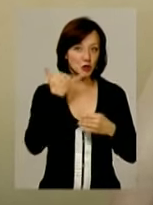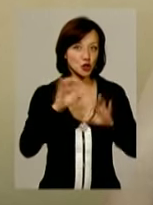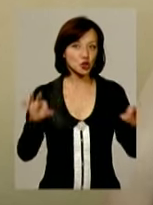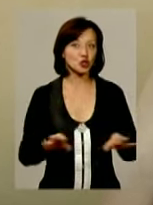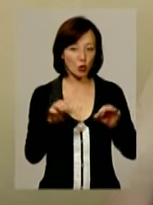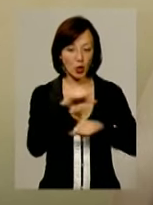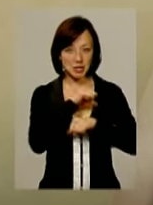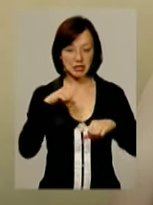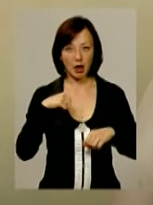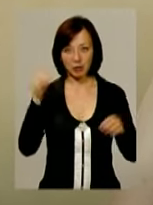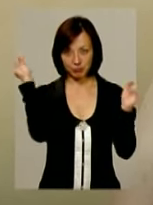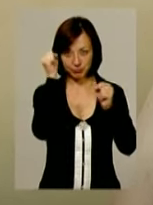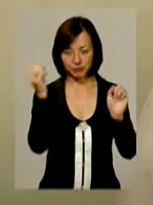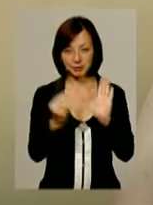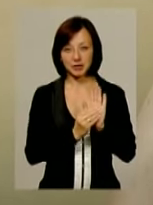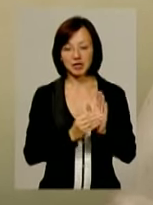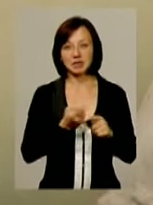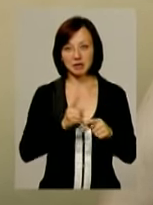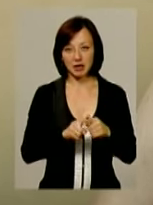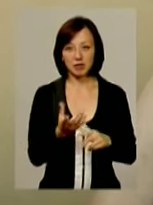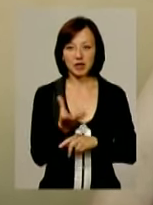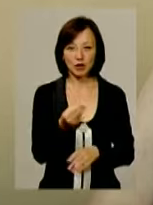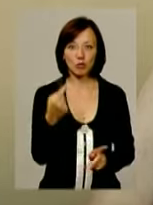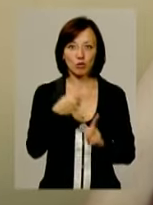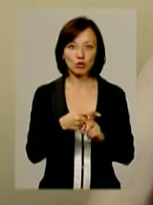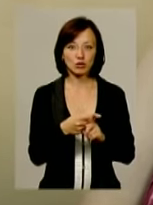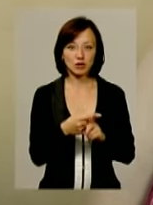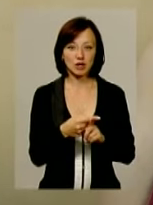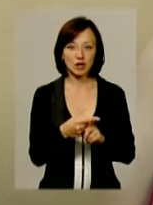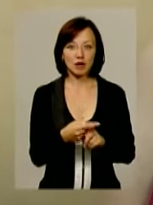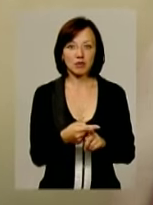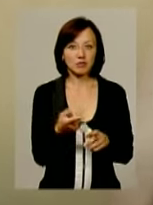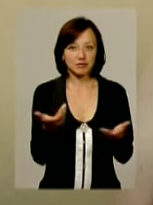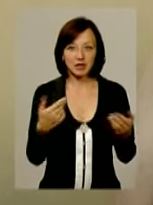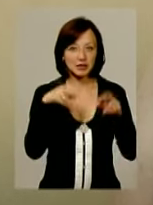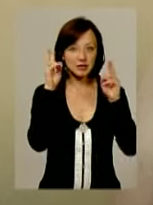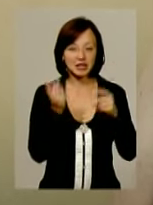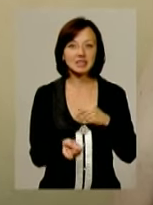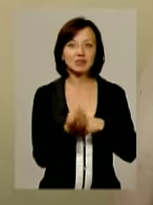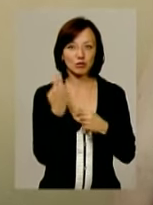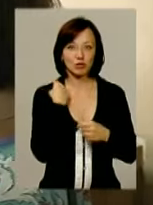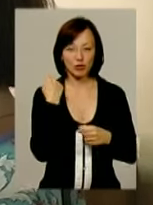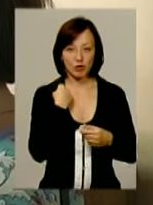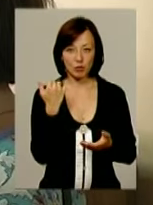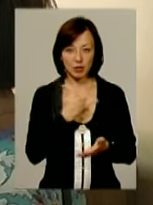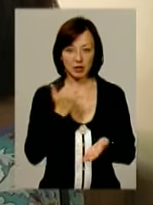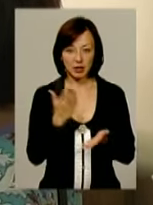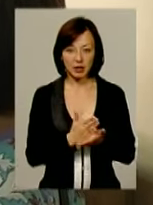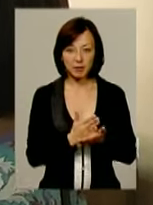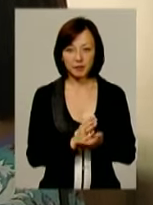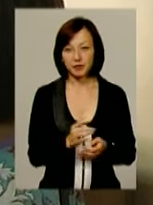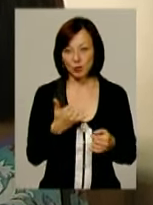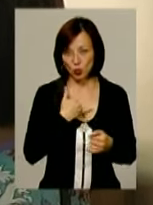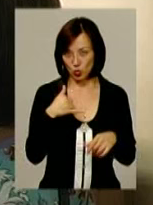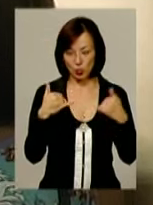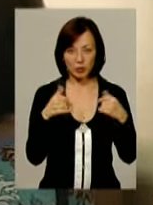а прописали і записали платити. Ще плюс переплата 54 гривні, я навіть не знаю, звідки вони взялися. Написали, що в мене борг тут